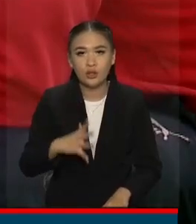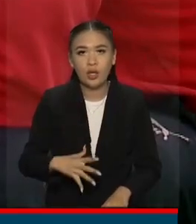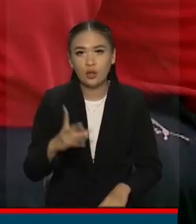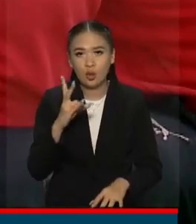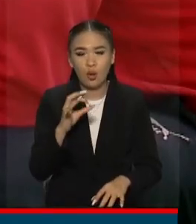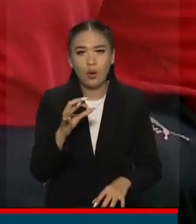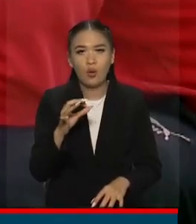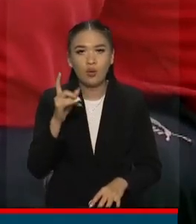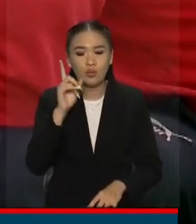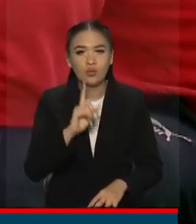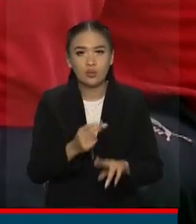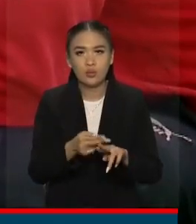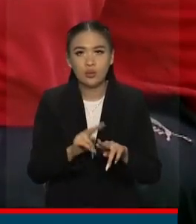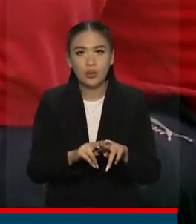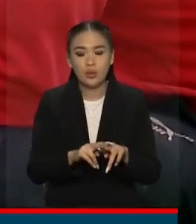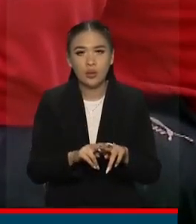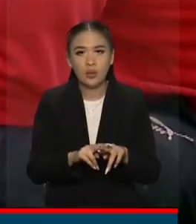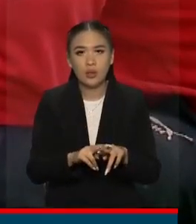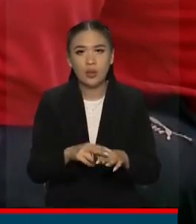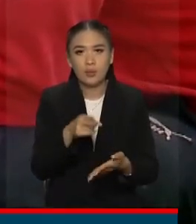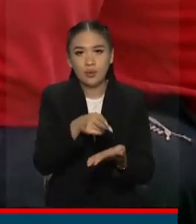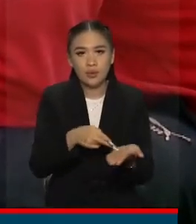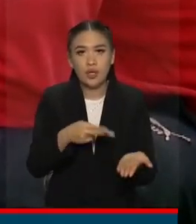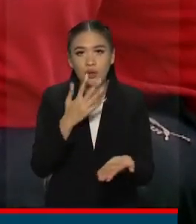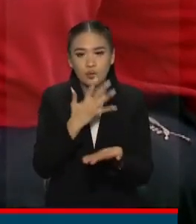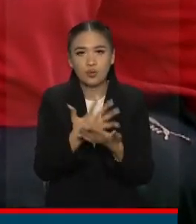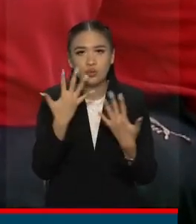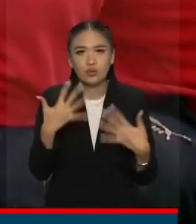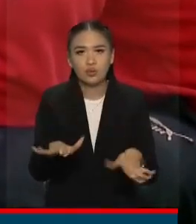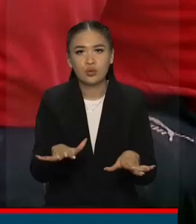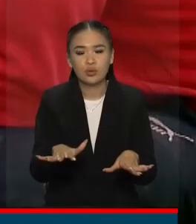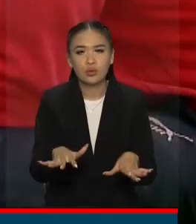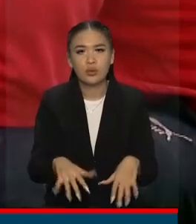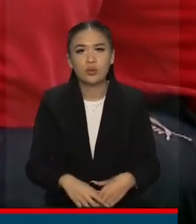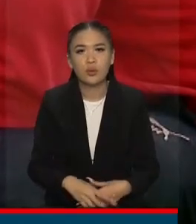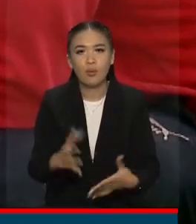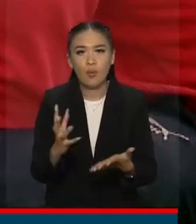бұл әміре сондай. Көрдіңіз бе міне? Пышақ кестің өзі міне жарылып кетіп отыр.